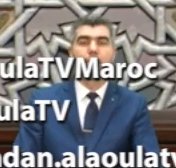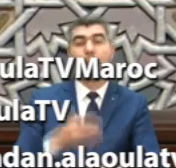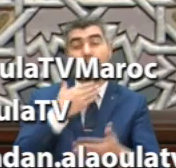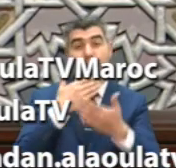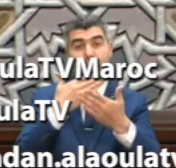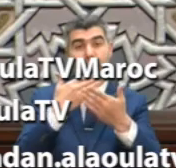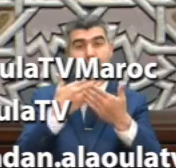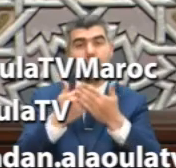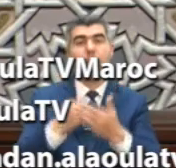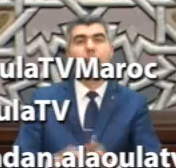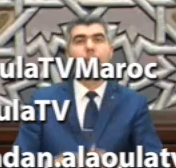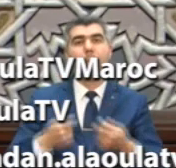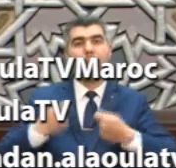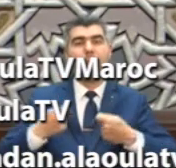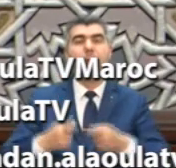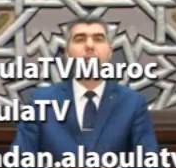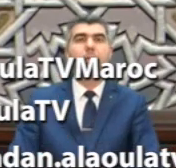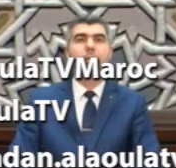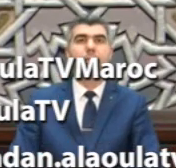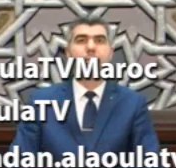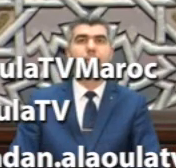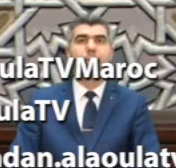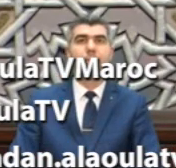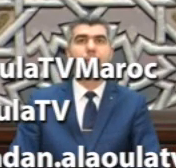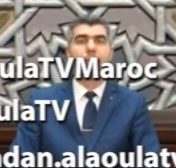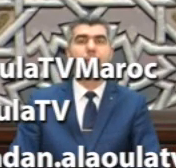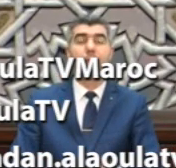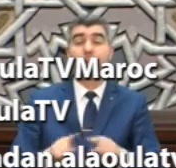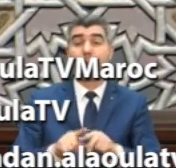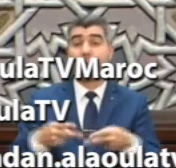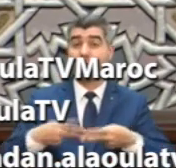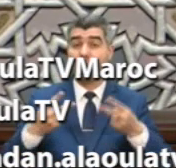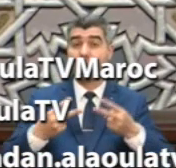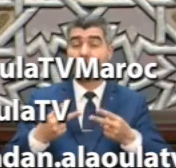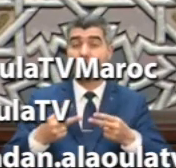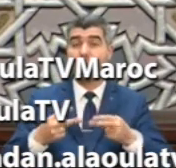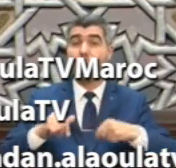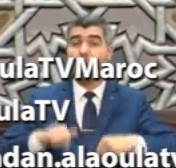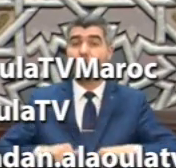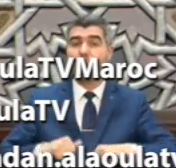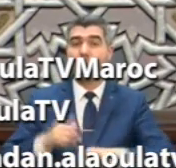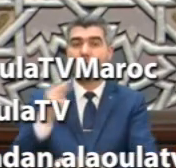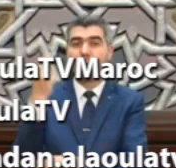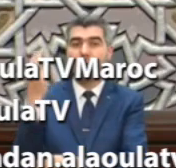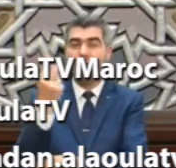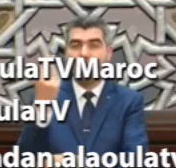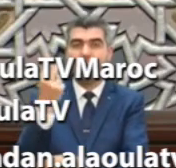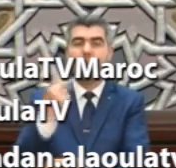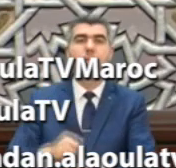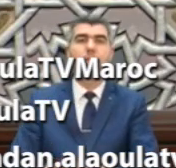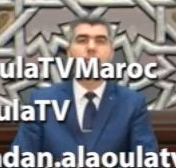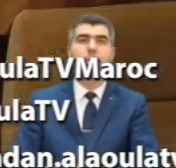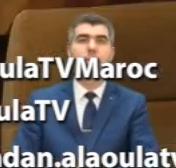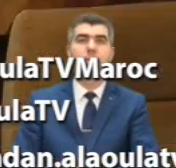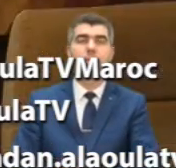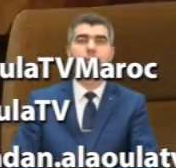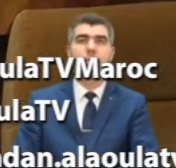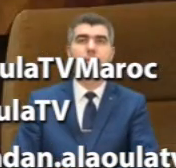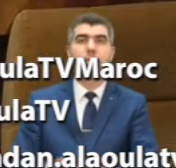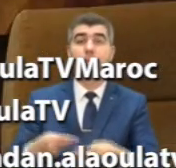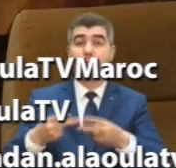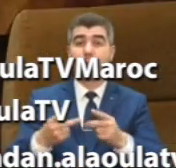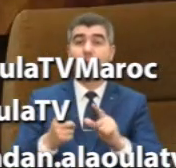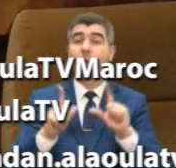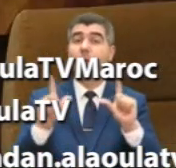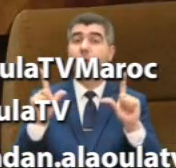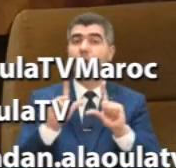شكرا سيدة إيسا. أتى تصريح السيد كاتب الدولة المتعلق بمكلف التعليم العالي لدى